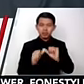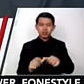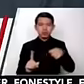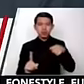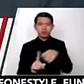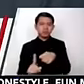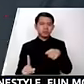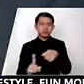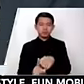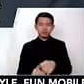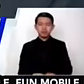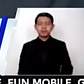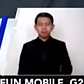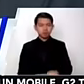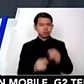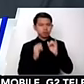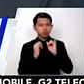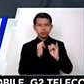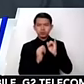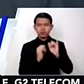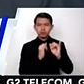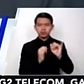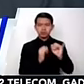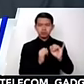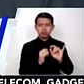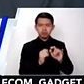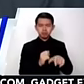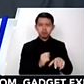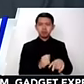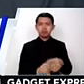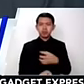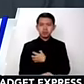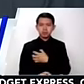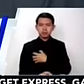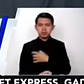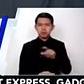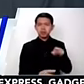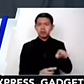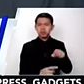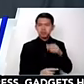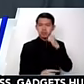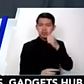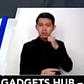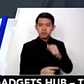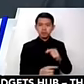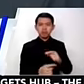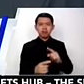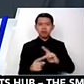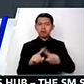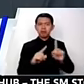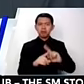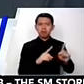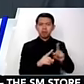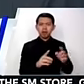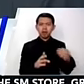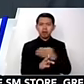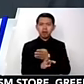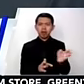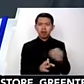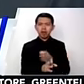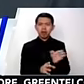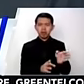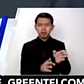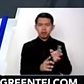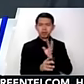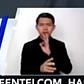aming investigator ay paiba-iba yung sinasabi at Ah hindi klaro so There's something